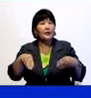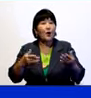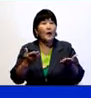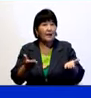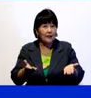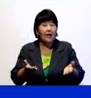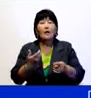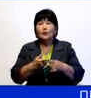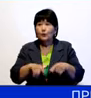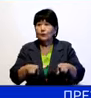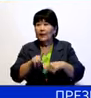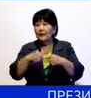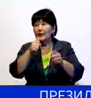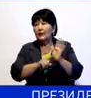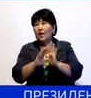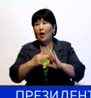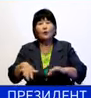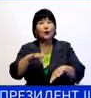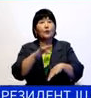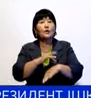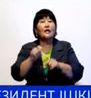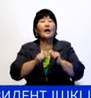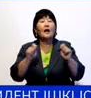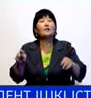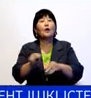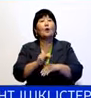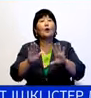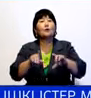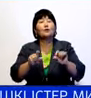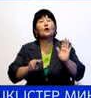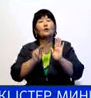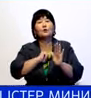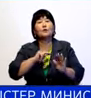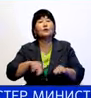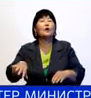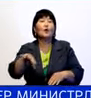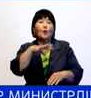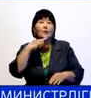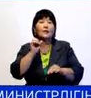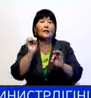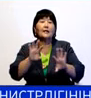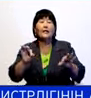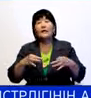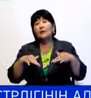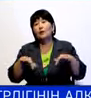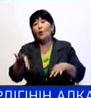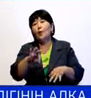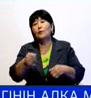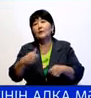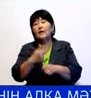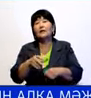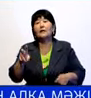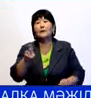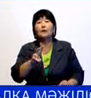берілді. Сондай-ақ келер жылы аудан орталығынан ашылатын оңалту орталығының жұмысы көпшілікке таныстырылды. Салтанатты шараға облыс әкімінің орынбасары